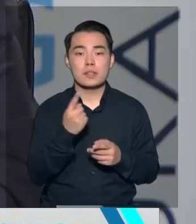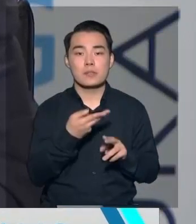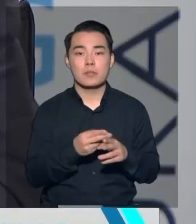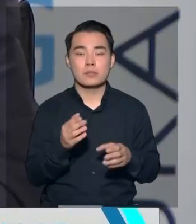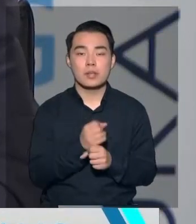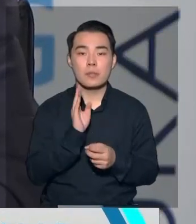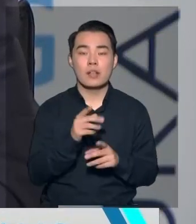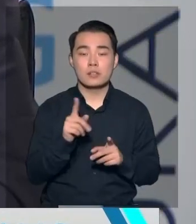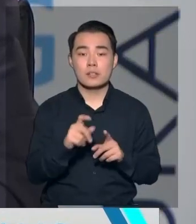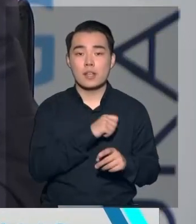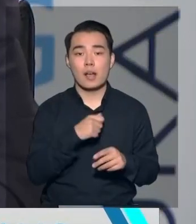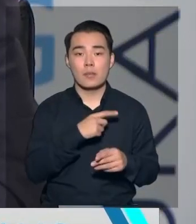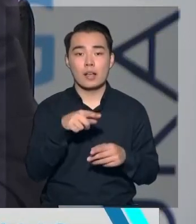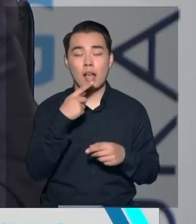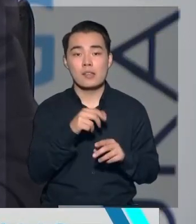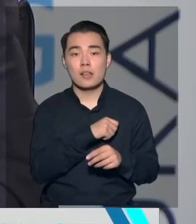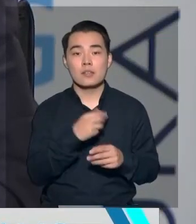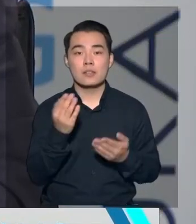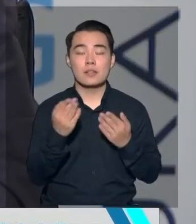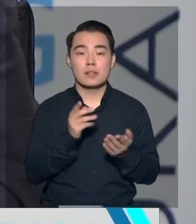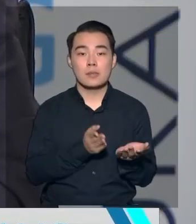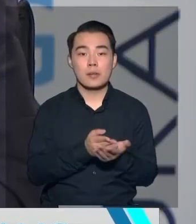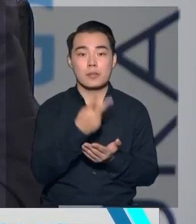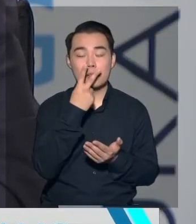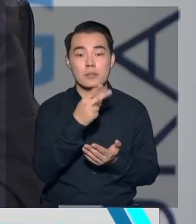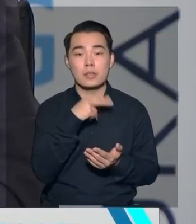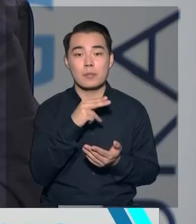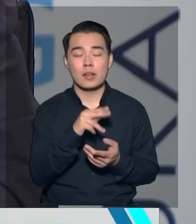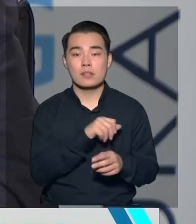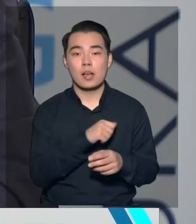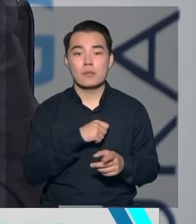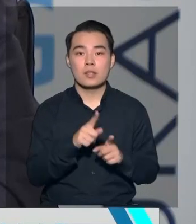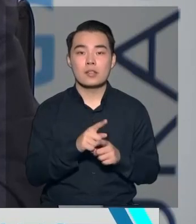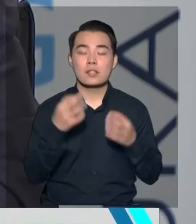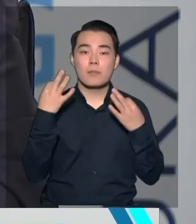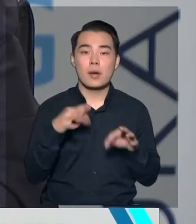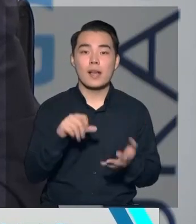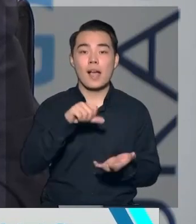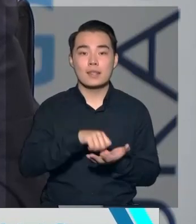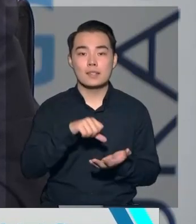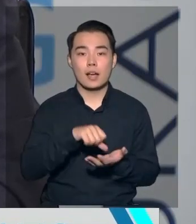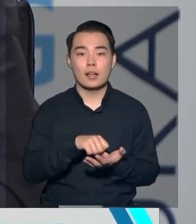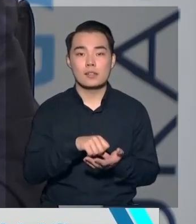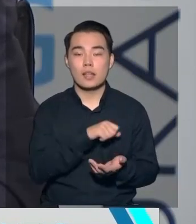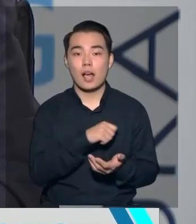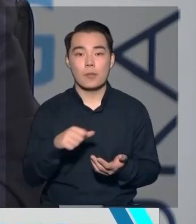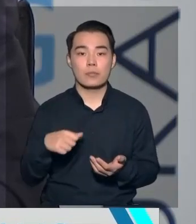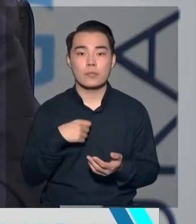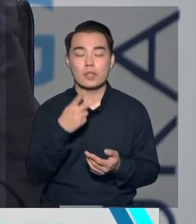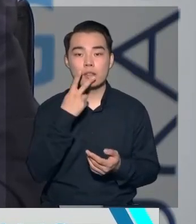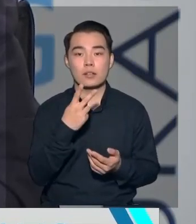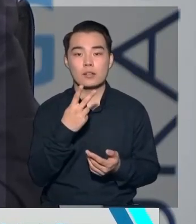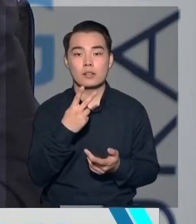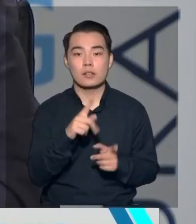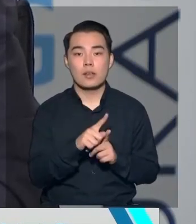Сондықтан демек енді осы жолда мысалы үшін байқап отырсақ, енді тәуелсіз кандидат немесе осы кезге дейін билікке